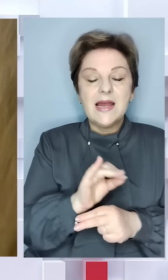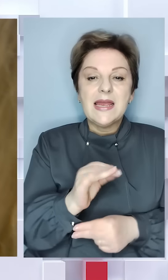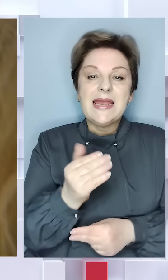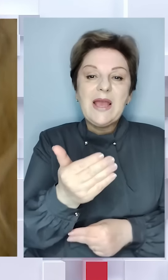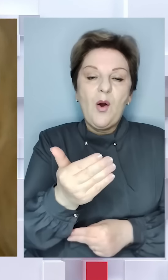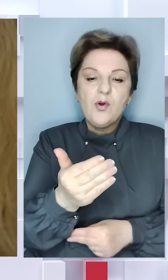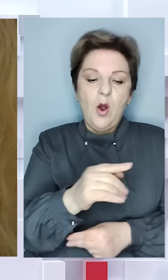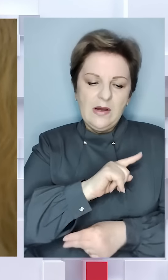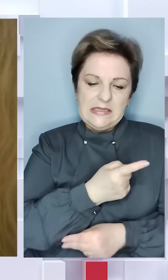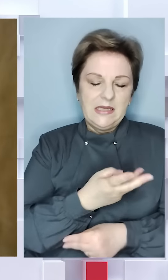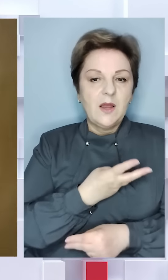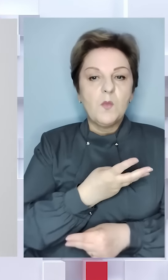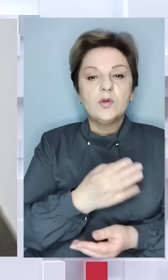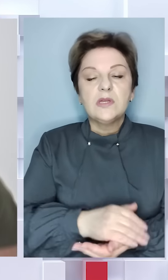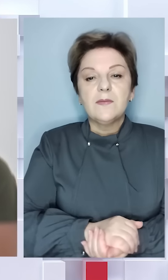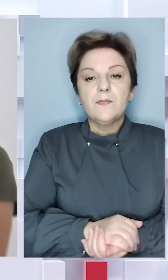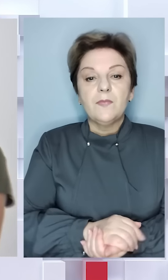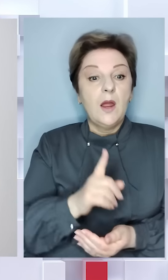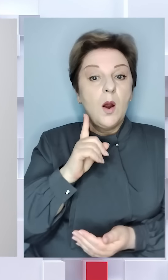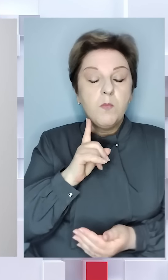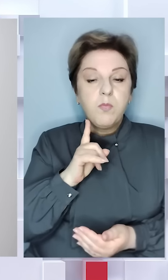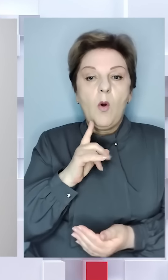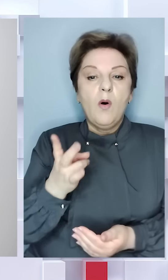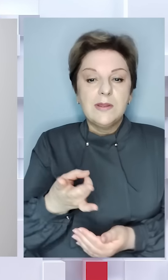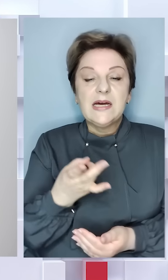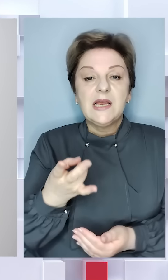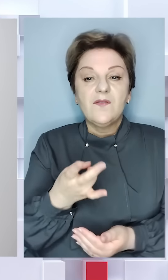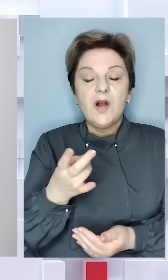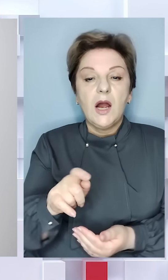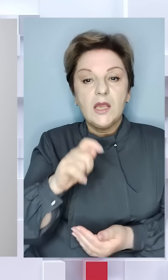його сильна мотивація. Поки триває війна,